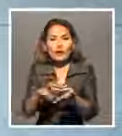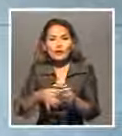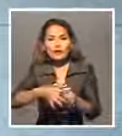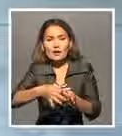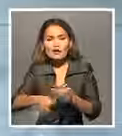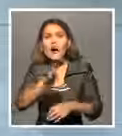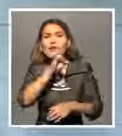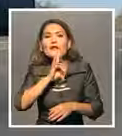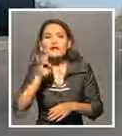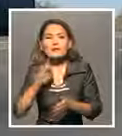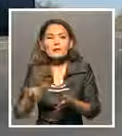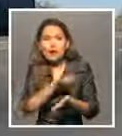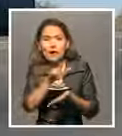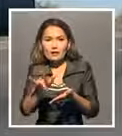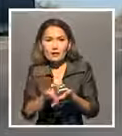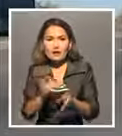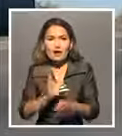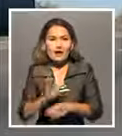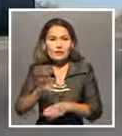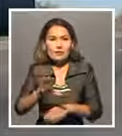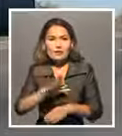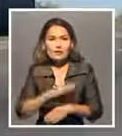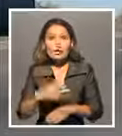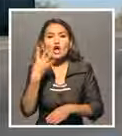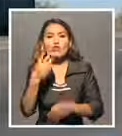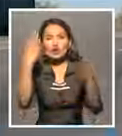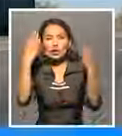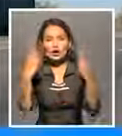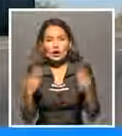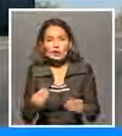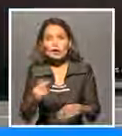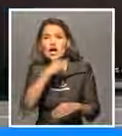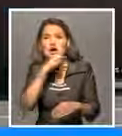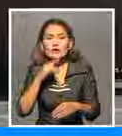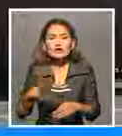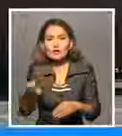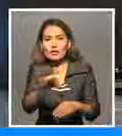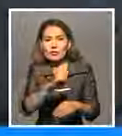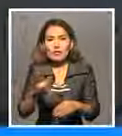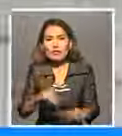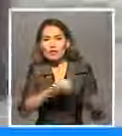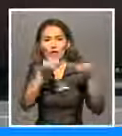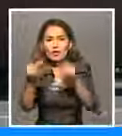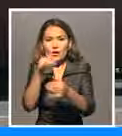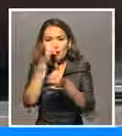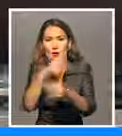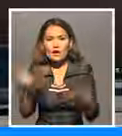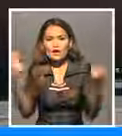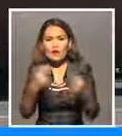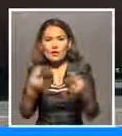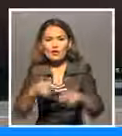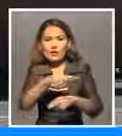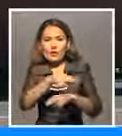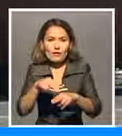ауданы арқылы Новосібір қаласына жеткізбек болған. Бірақ соңғы 3-4 күннен бері көрші елдің шекарасына асалар емес. Көлік жүргізушілердің